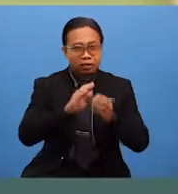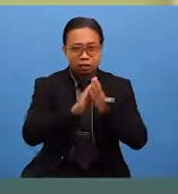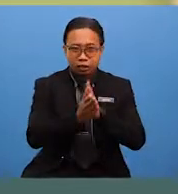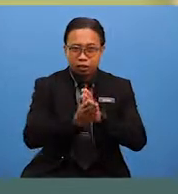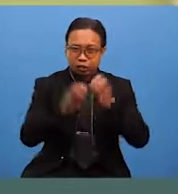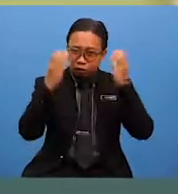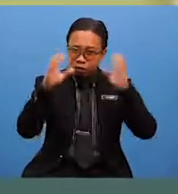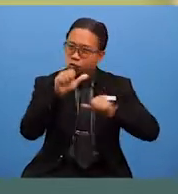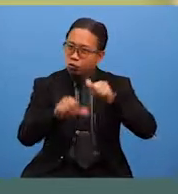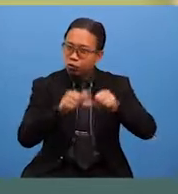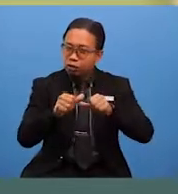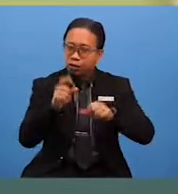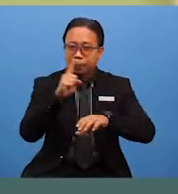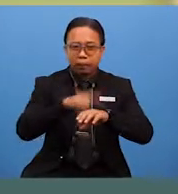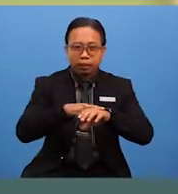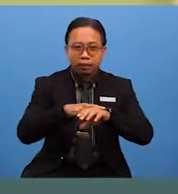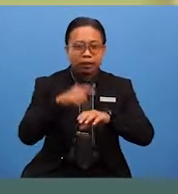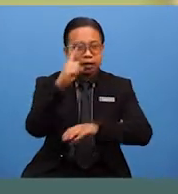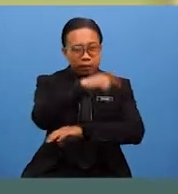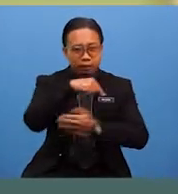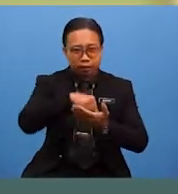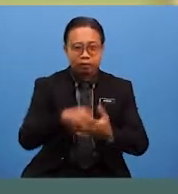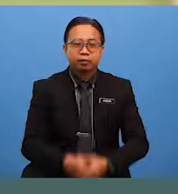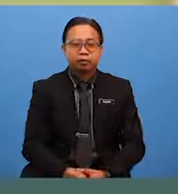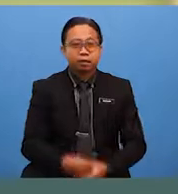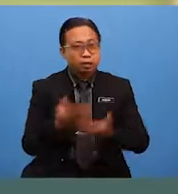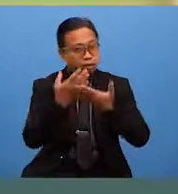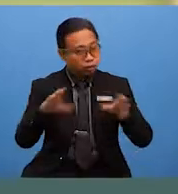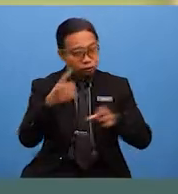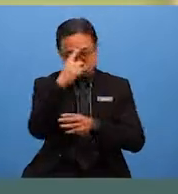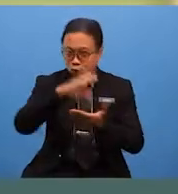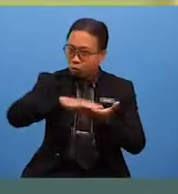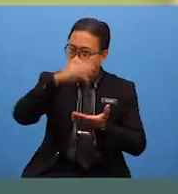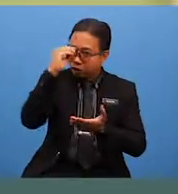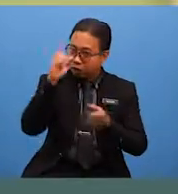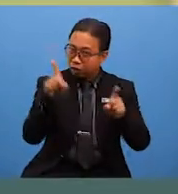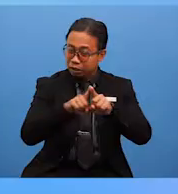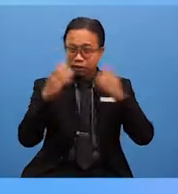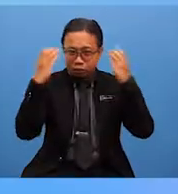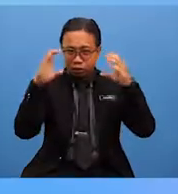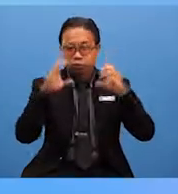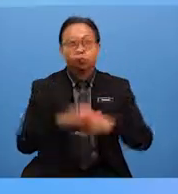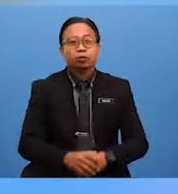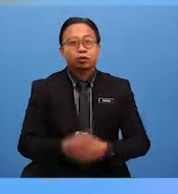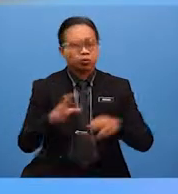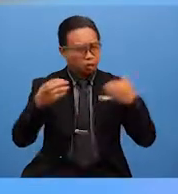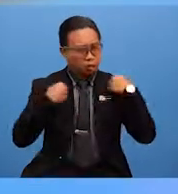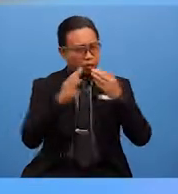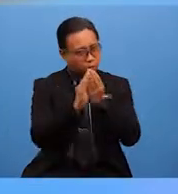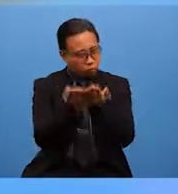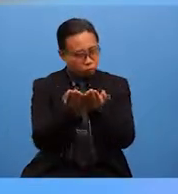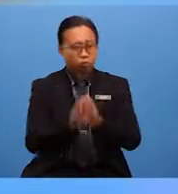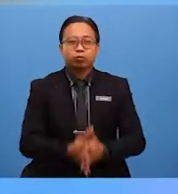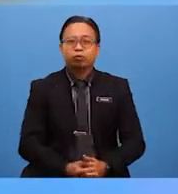sains kamu wadah hari ini dah sedia untuk baca bersama-sama ceguk dah ada buku